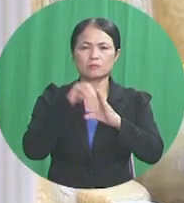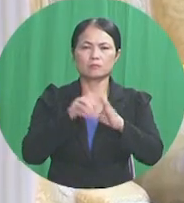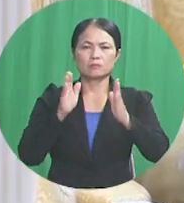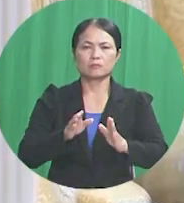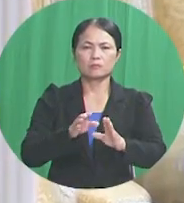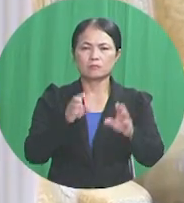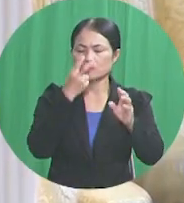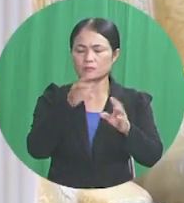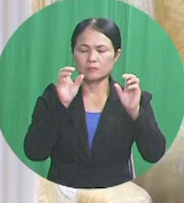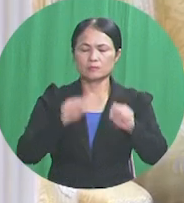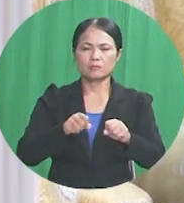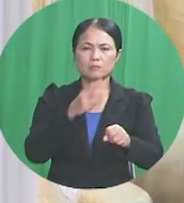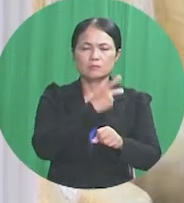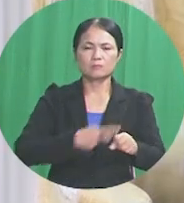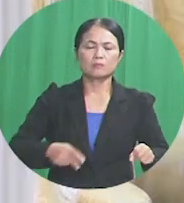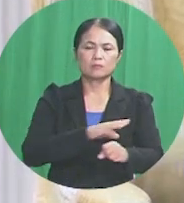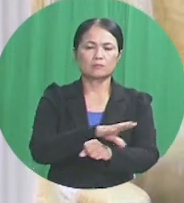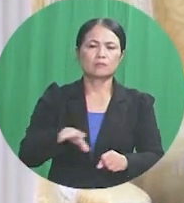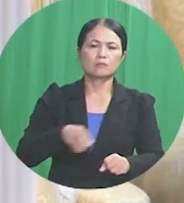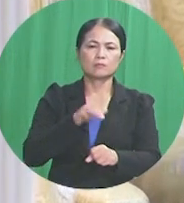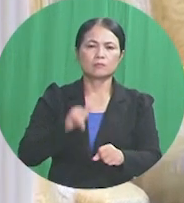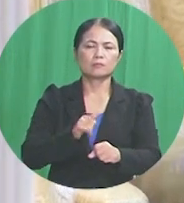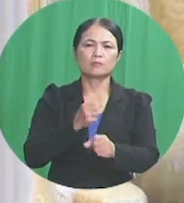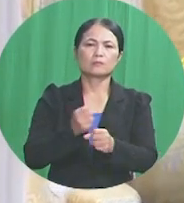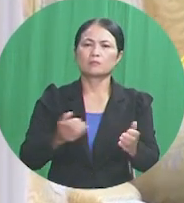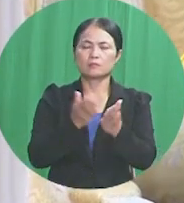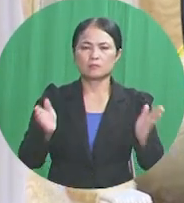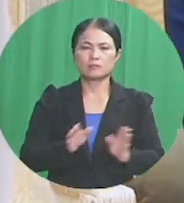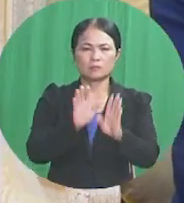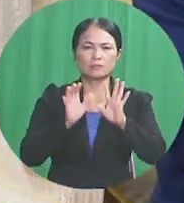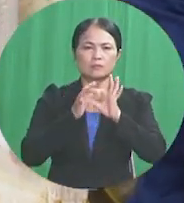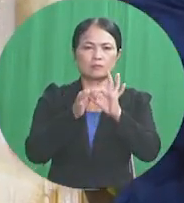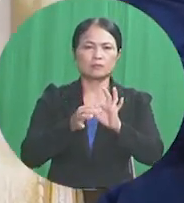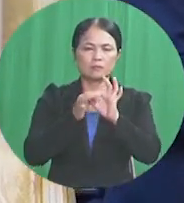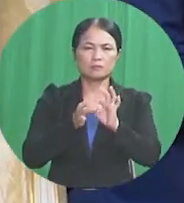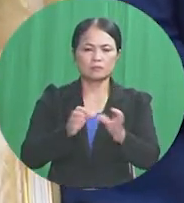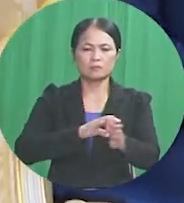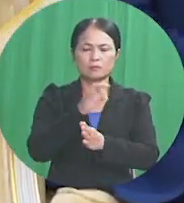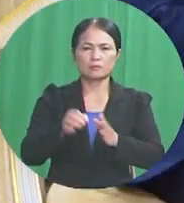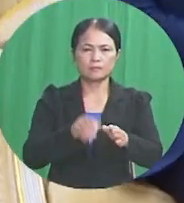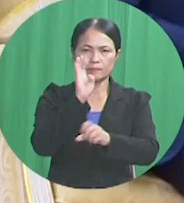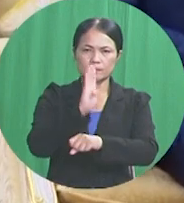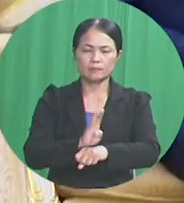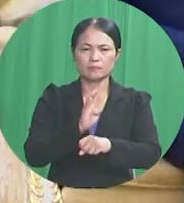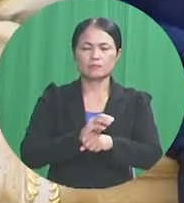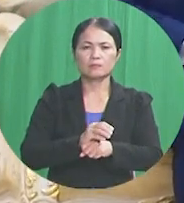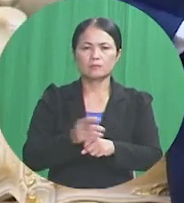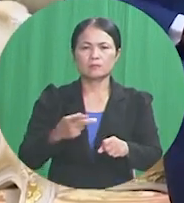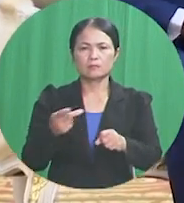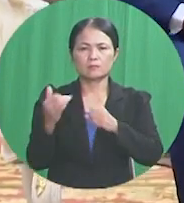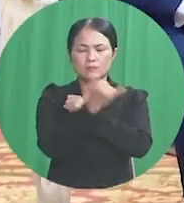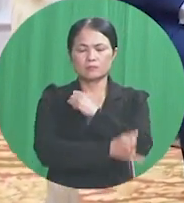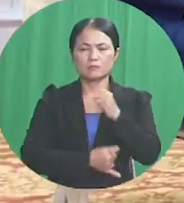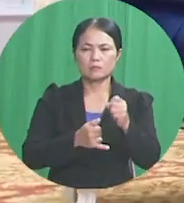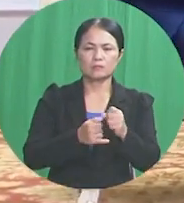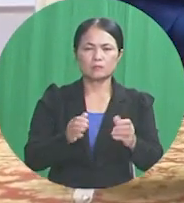ณุปลในประเทศจีนจักรกัมพูชีดำใบถ้วยยังน่าจมรุ่นกิจสหปฏิบัติการเลือกวิสัยปีในกิจกรรมระเวียงประเทศแตงปี